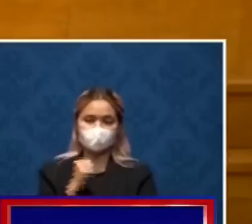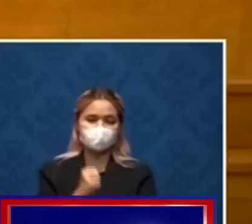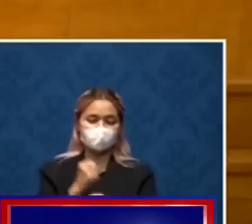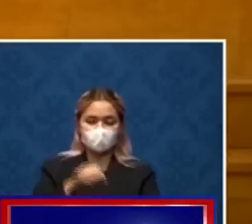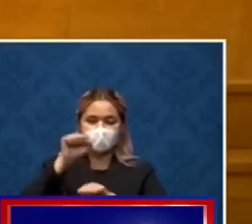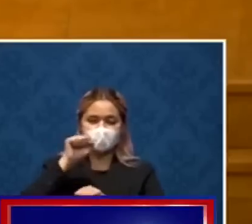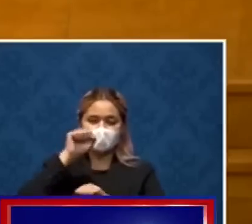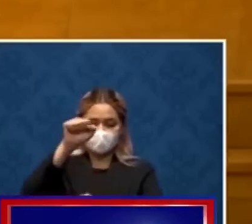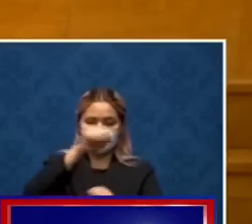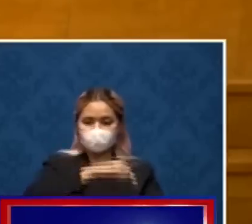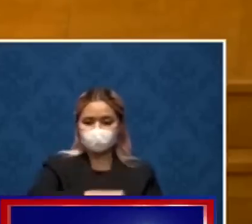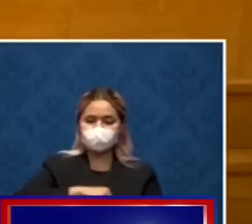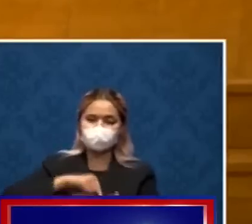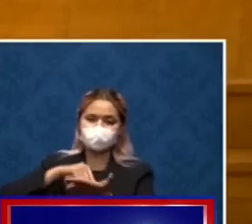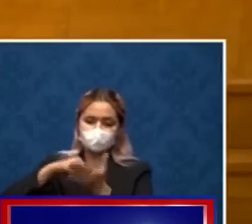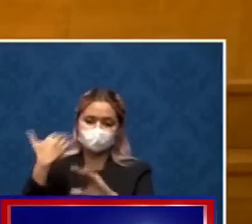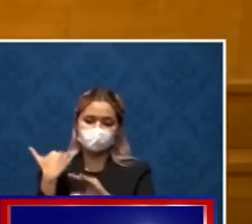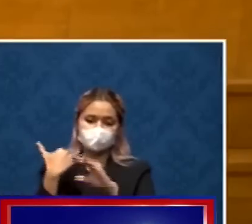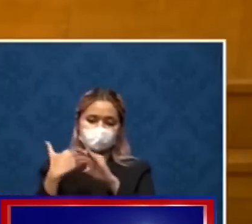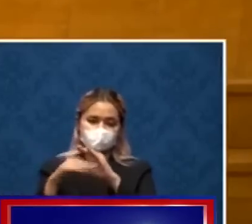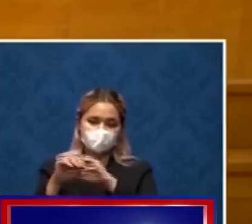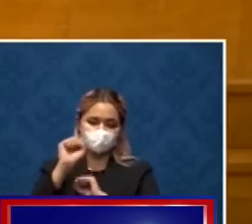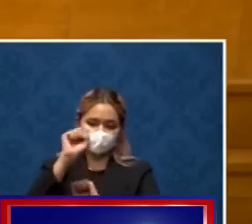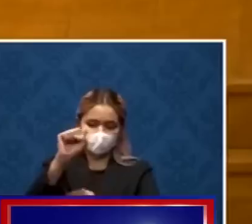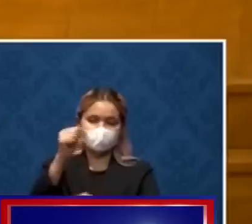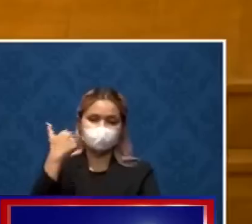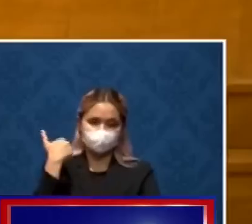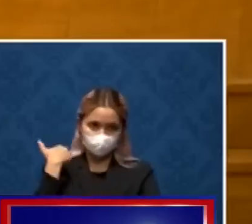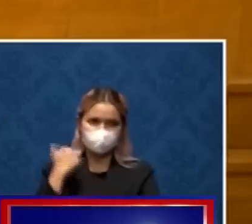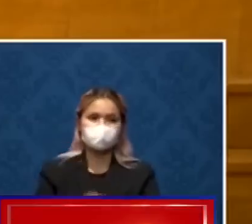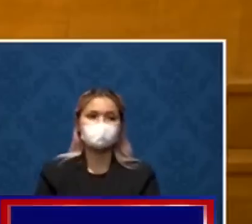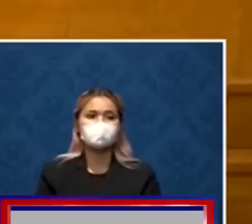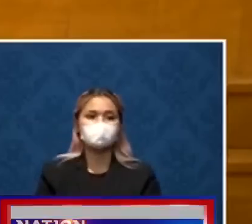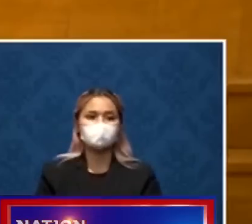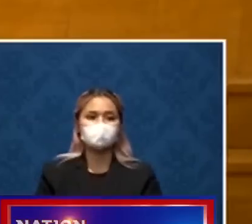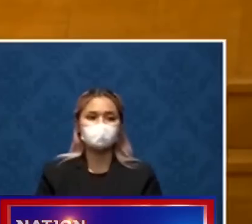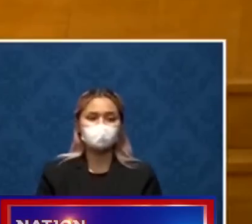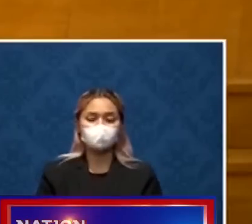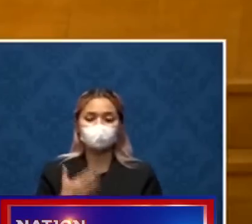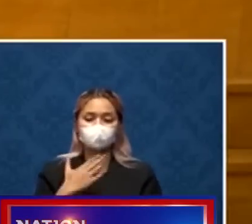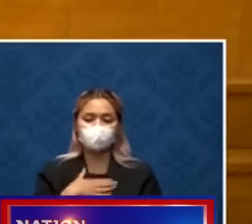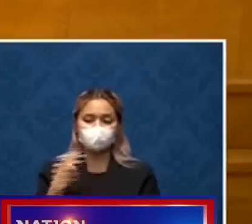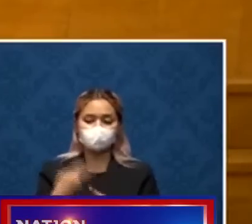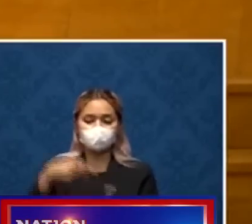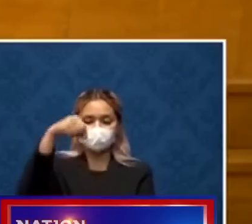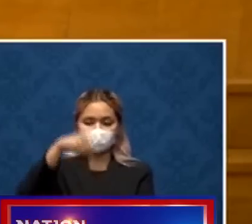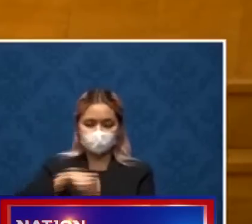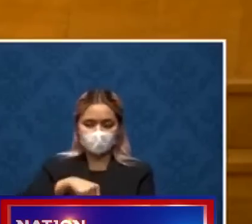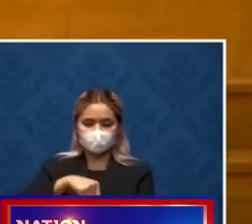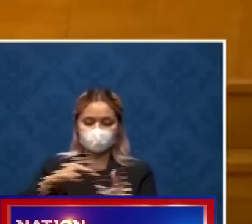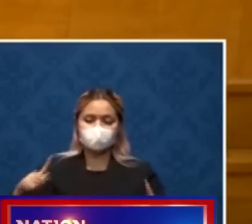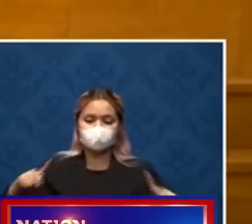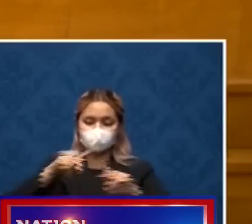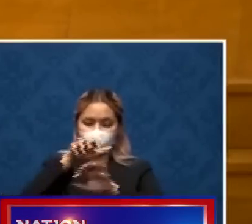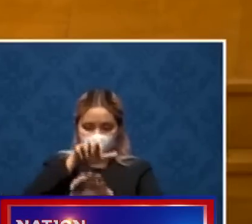พื่อไปส่งลงนักประกาศราชกิจจานุเบกษาจึงปรากฏว่าได้ผมได้ลงนามในประกาศกระทรวงมหาดไทยเพื่อลงประ